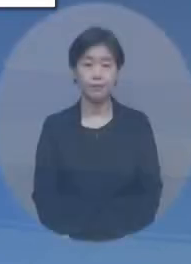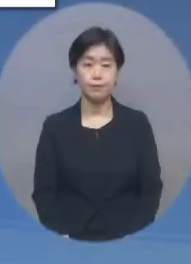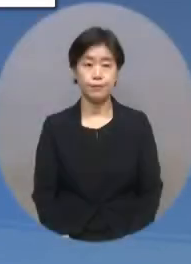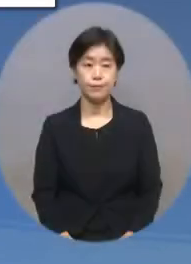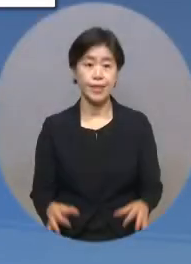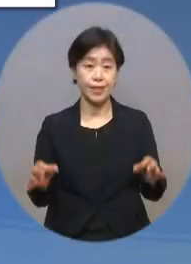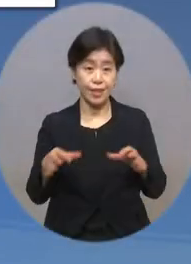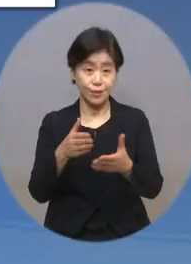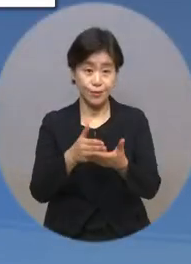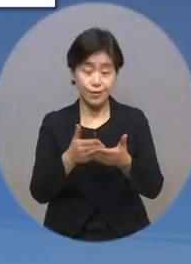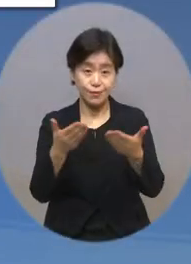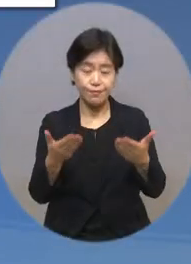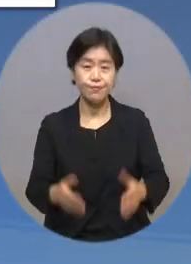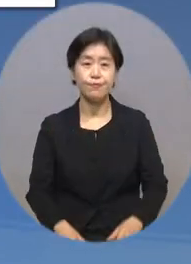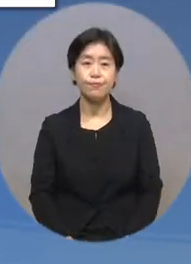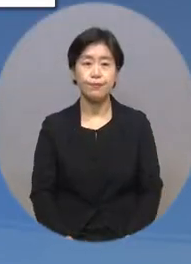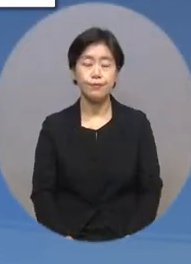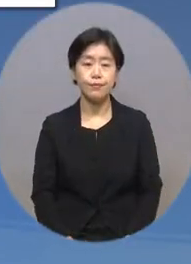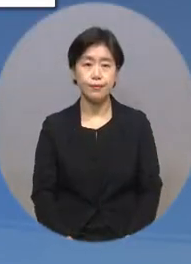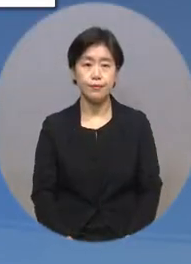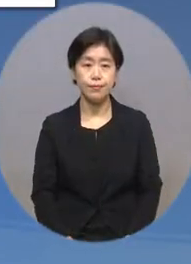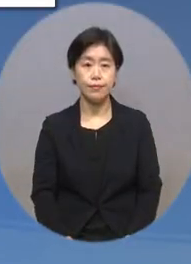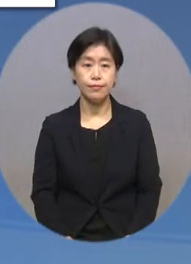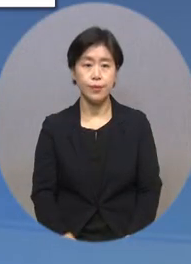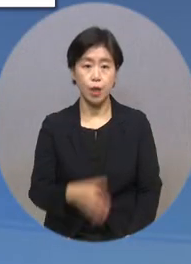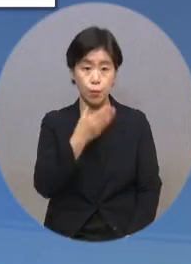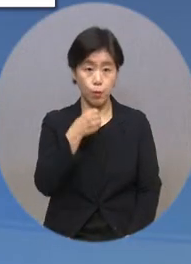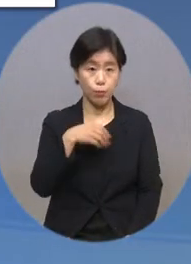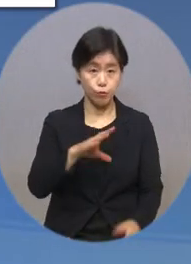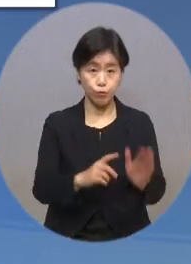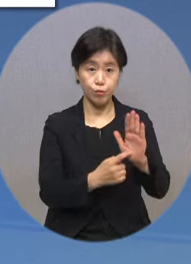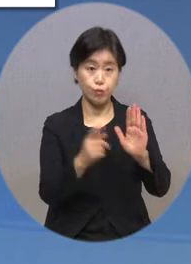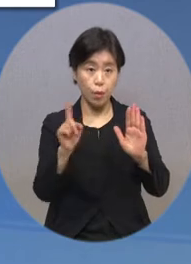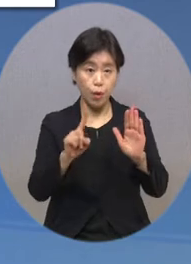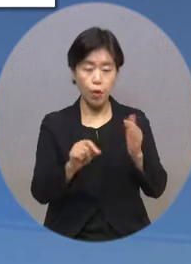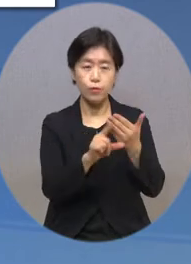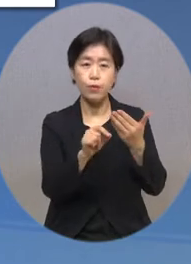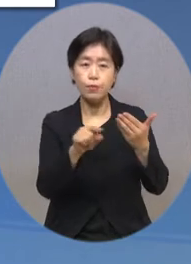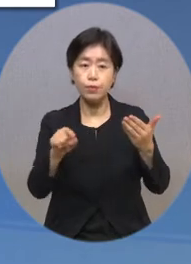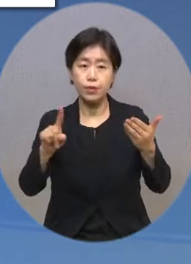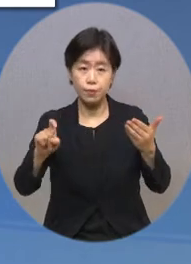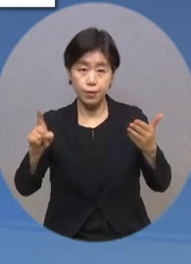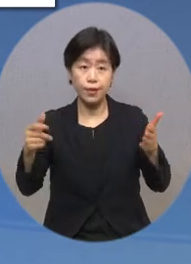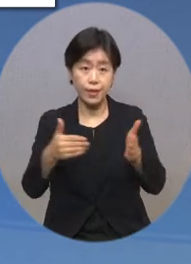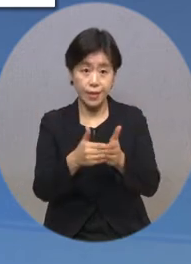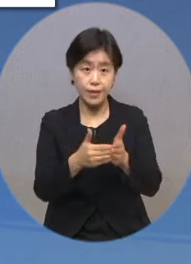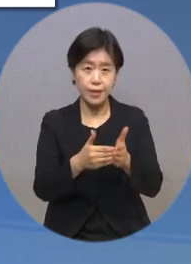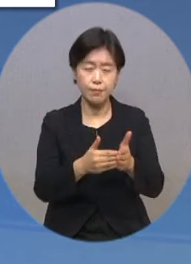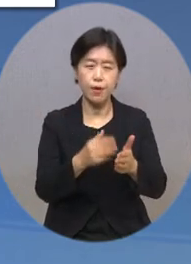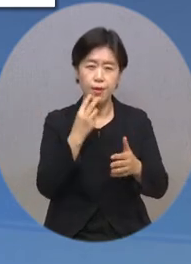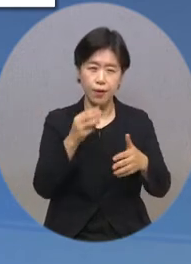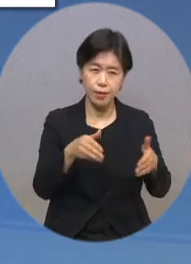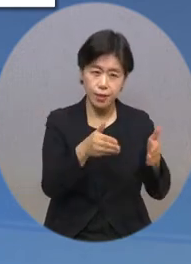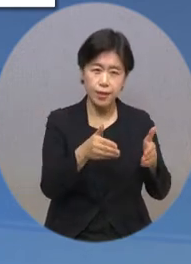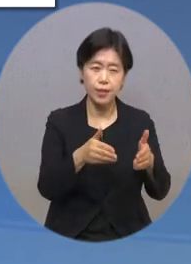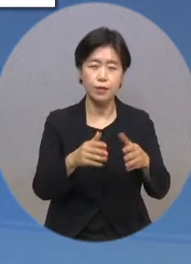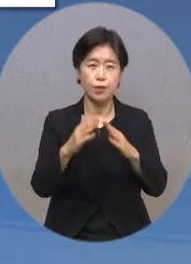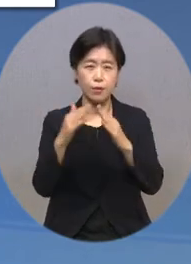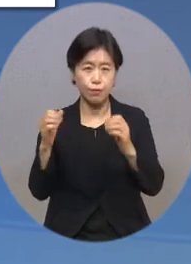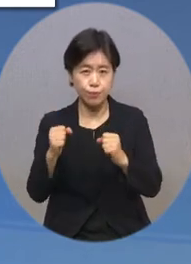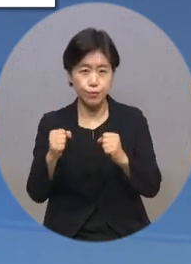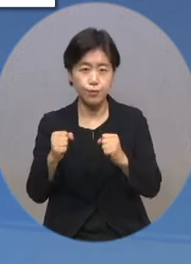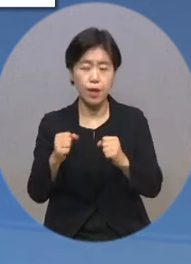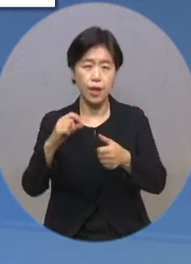이어서 간추린 뉴스 전해드립니다. 보건복지부는 이달부터 11월까지 경기 하남시와 전북 김제시,